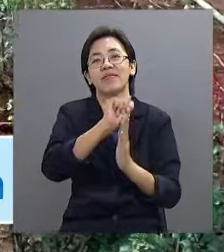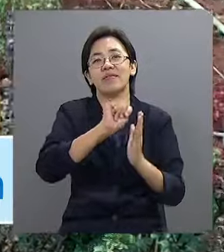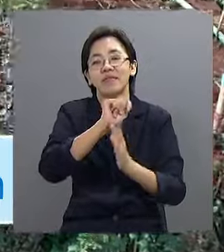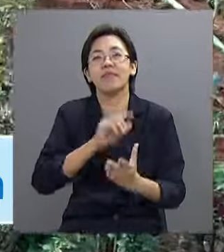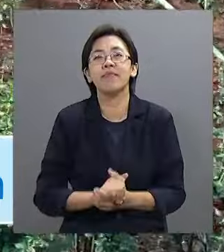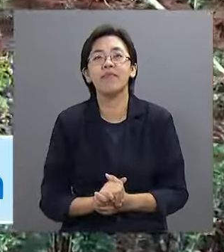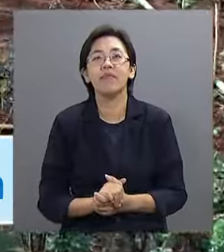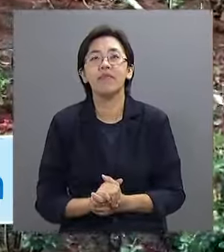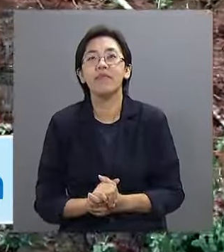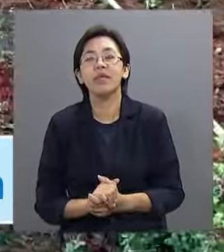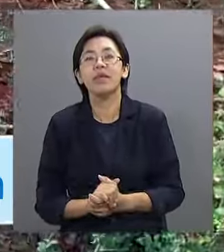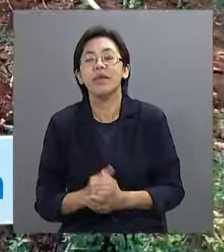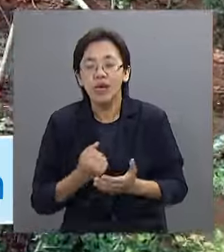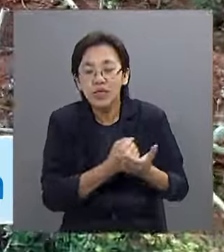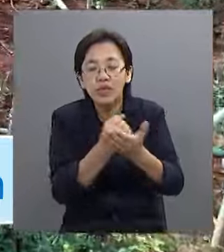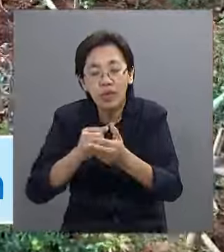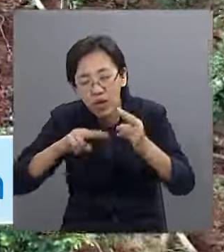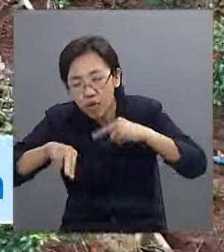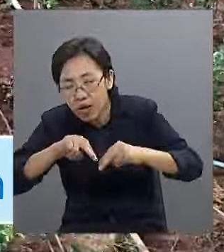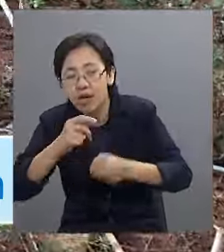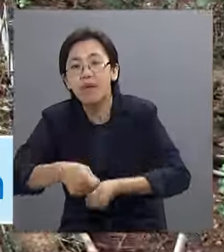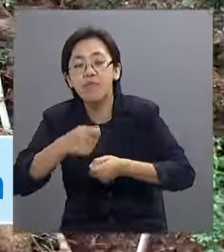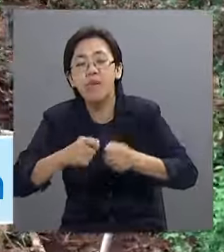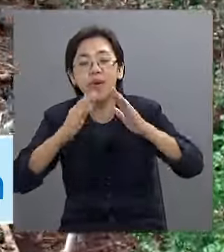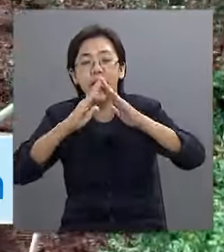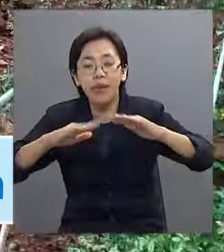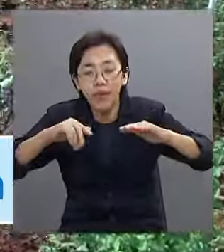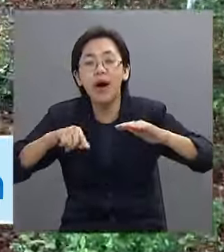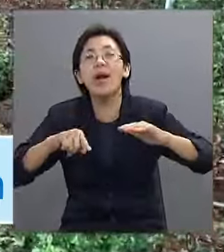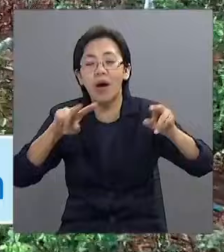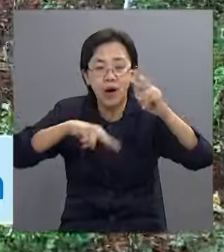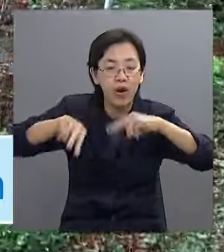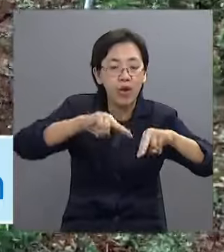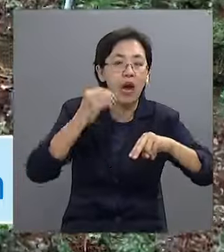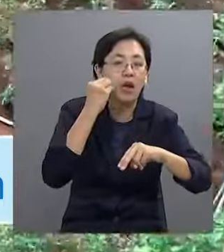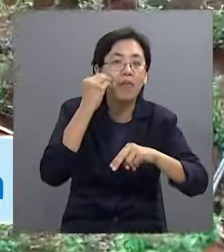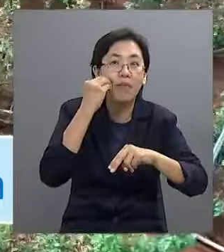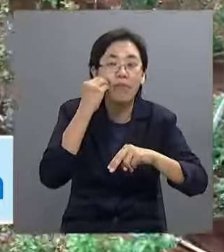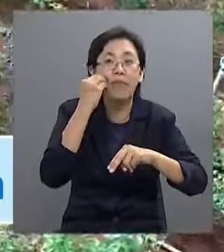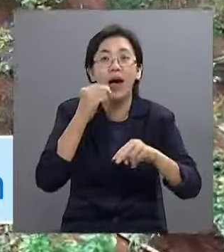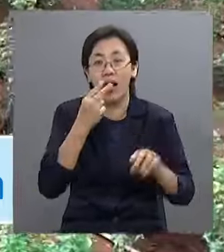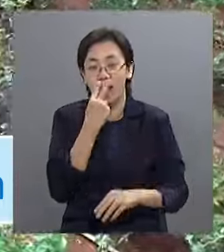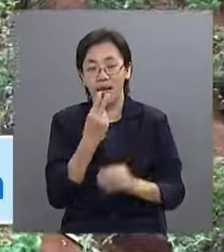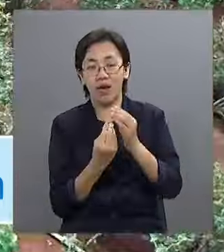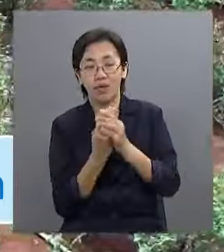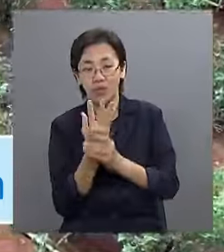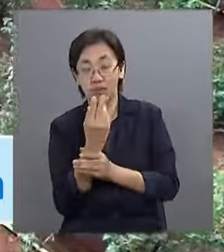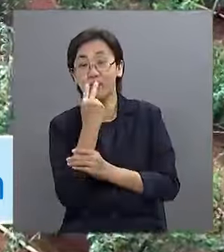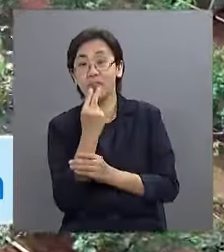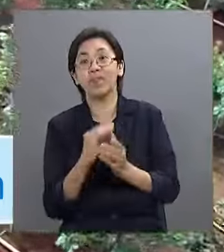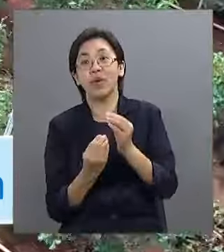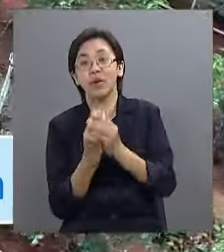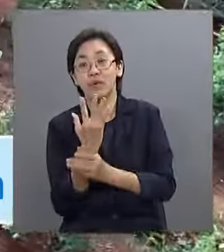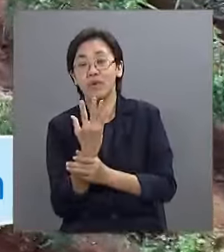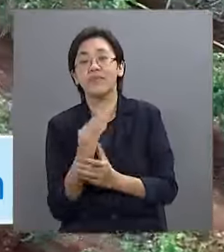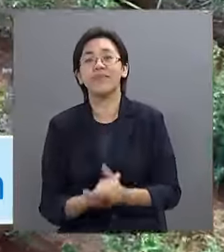ยกันดูมาปลูกกระต๊อบนะมาปลูกกระต๊อบเพื่อจะเป็นที่อยู่อาศัยพอเราขึ้นมาเห็นต้นเนี่ยอย่างที่เราจะเห็นเนี่ยนี่ขนาดที่ว่าอาก